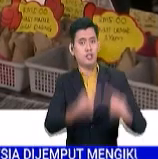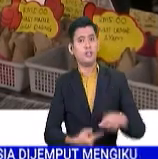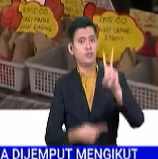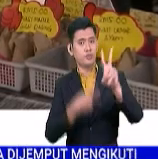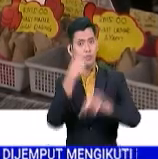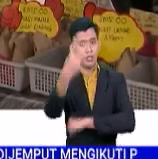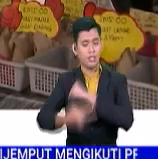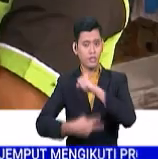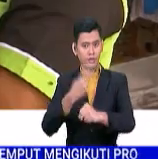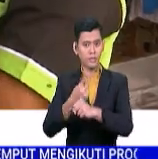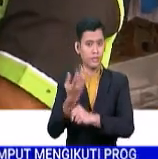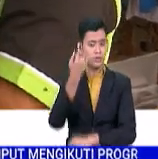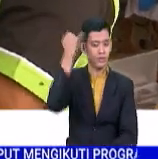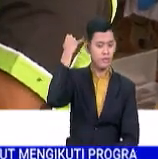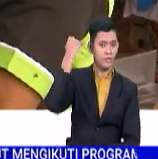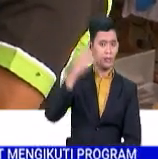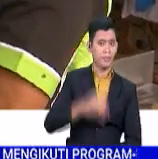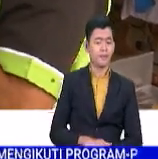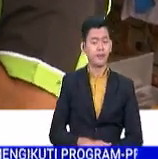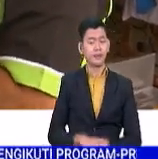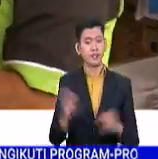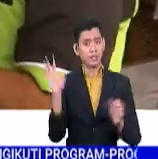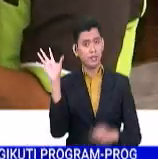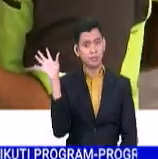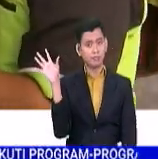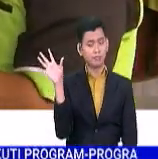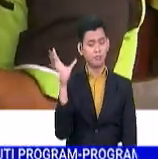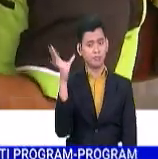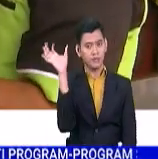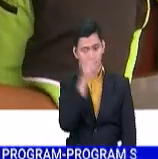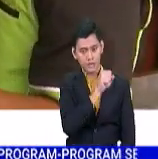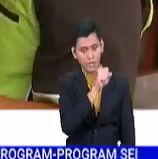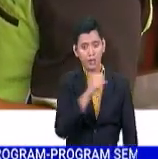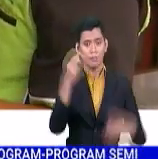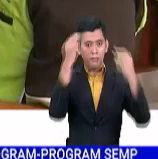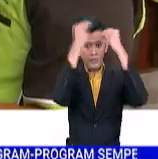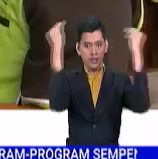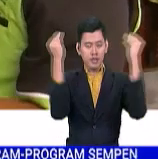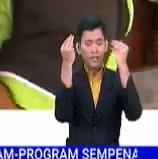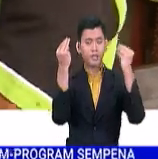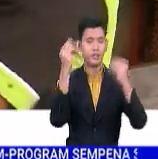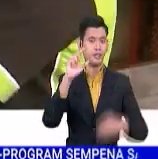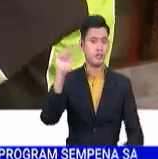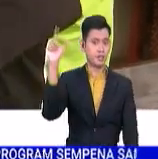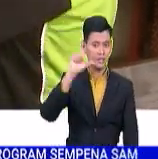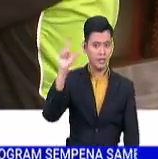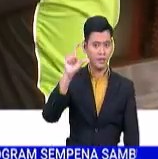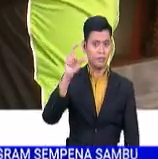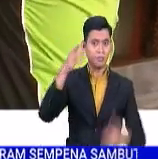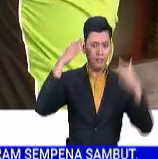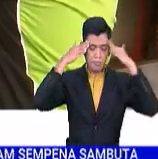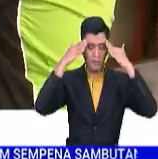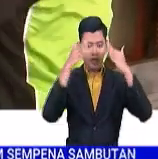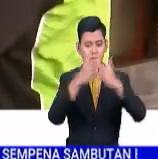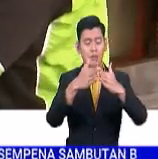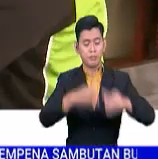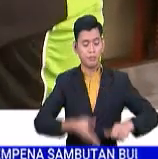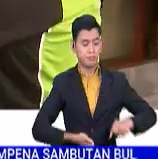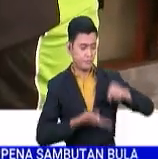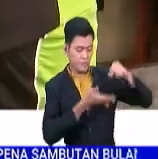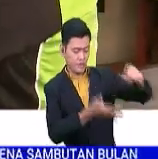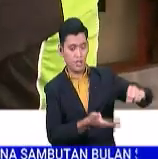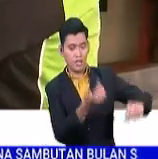lalu. Tidak dibiarkan bersendirian, Majlis Ugama Islam dan Adat Resam Melayu Pahang MUIB memberi